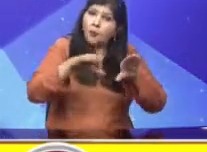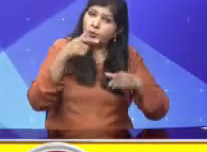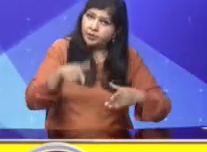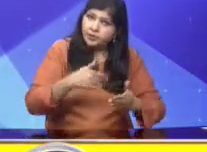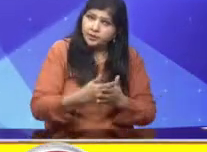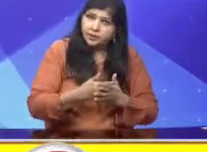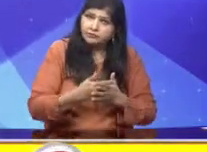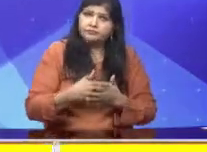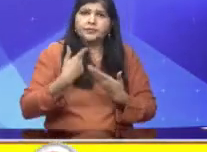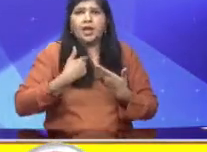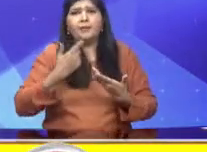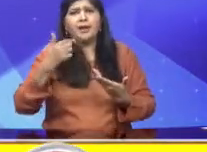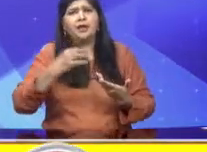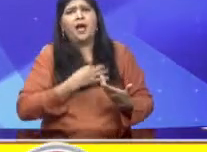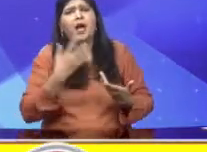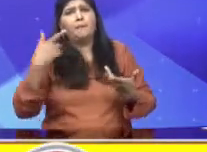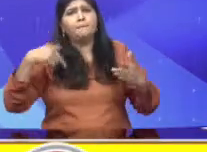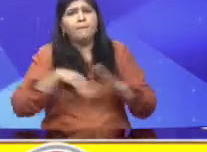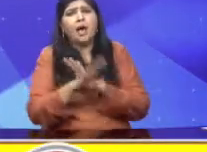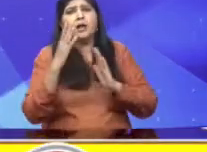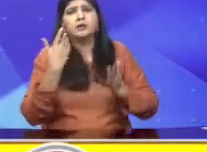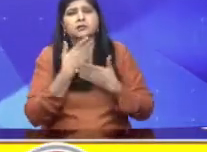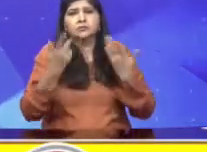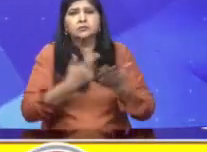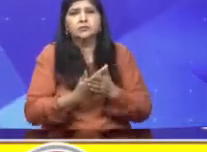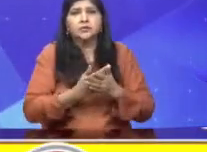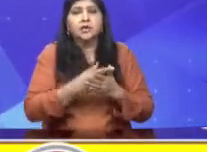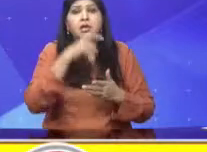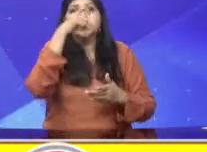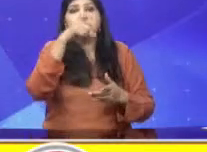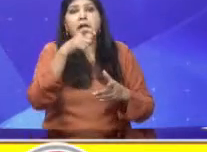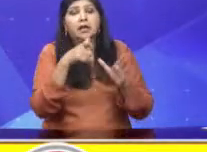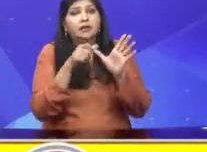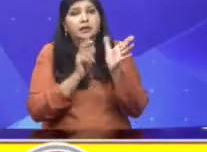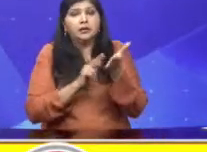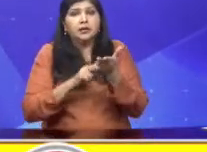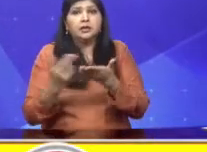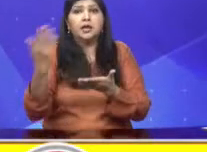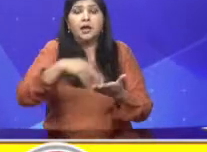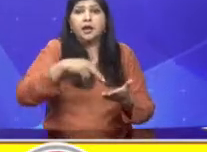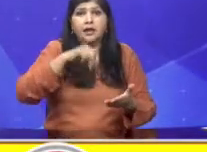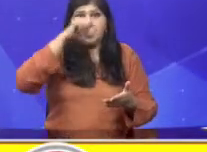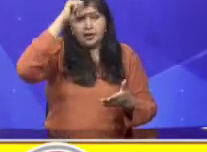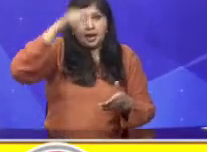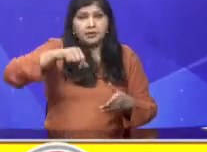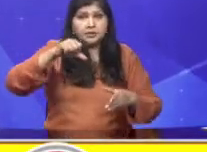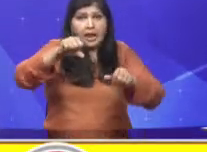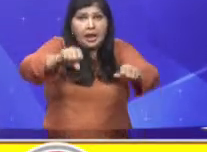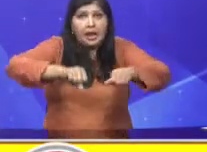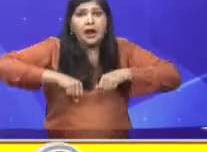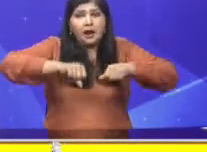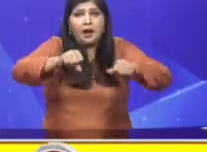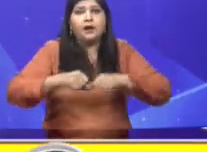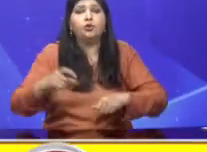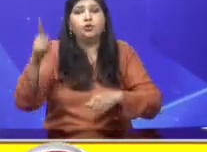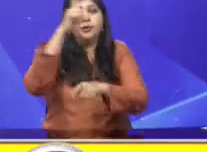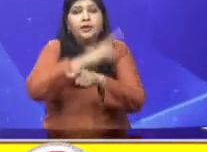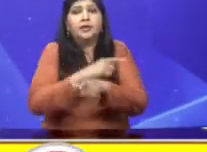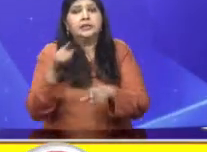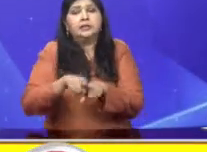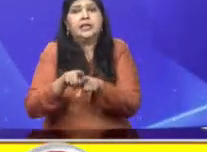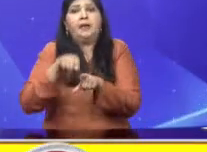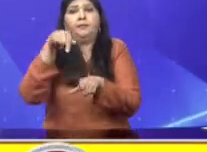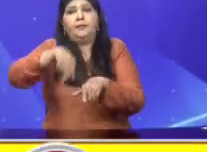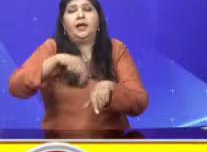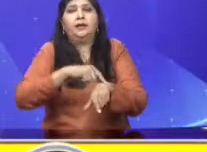सहज स्वभाव में होना चाहिए। साथ अगस को आने वाला नेशनल हेंडूम डे एक ऐसा आउसर